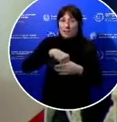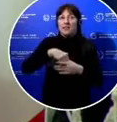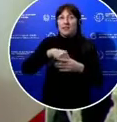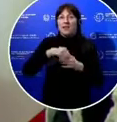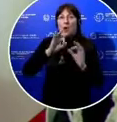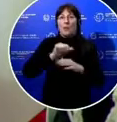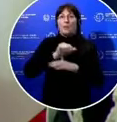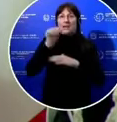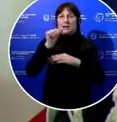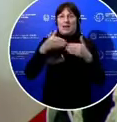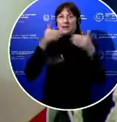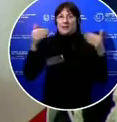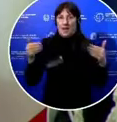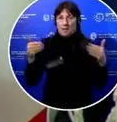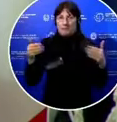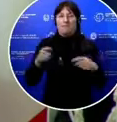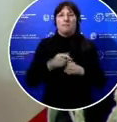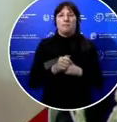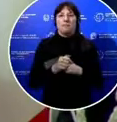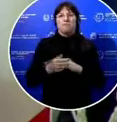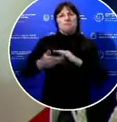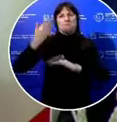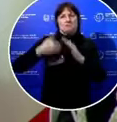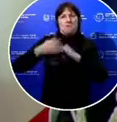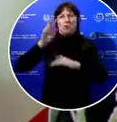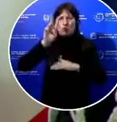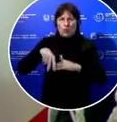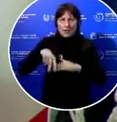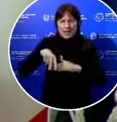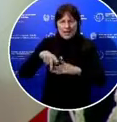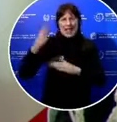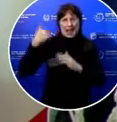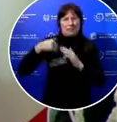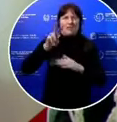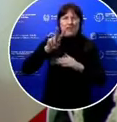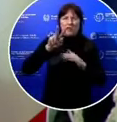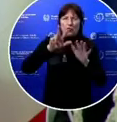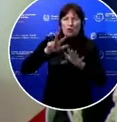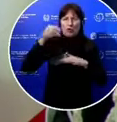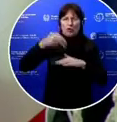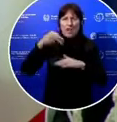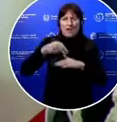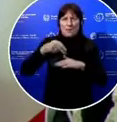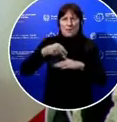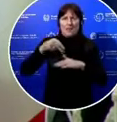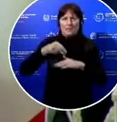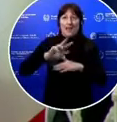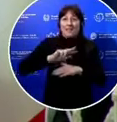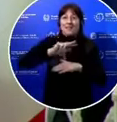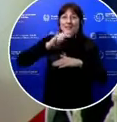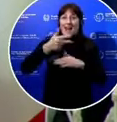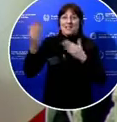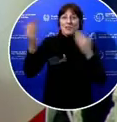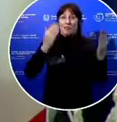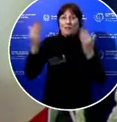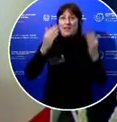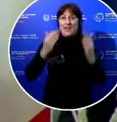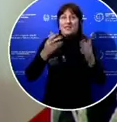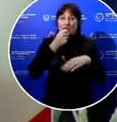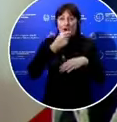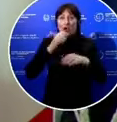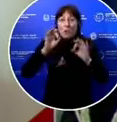linea. Era il 28 novembre del 2000 quando veniva aperta sempre qui a Genova la 3ª conferenza nazionale sulle